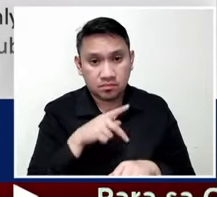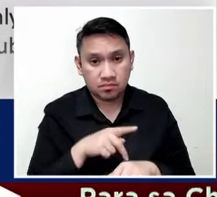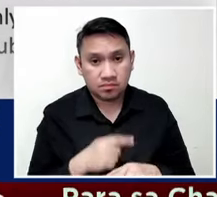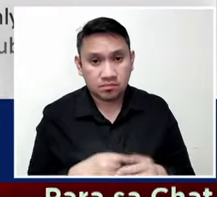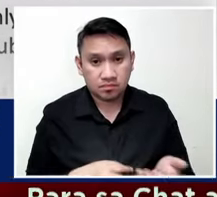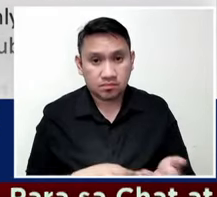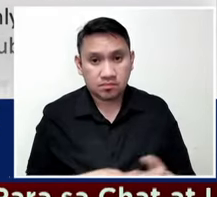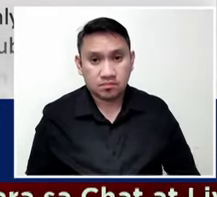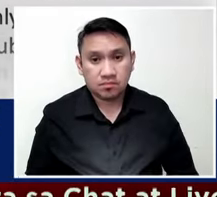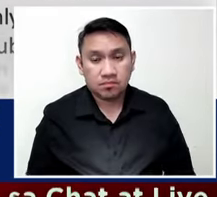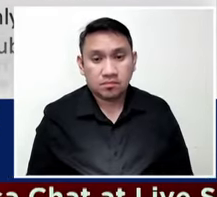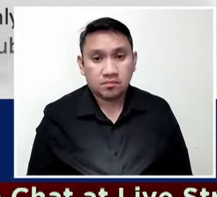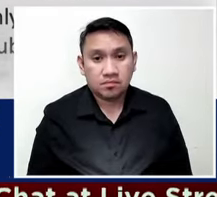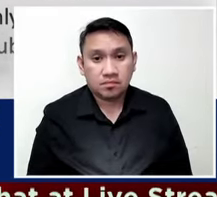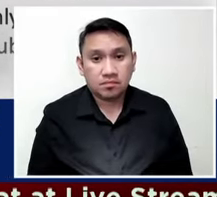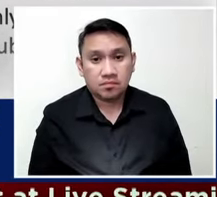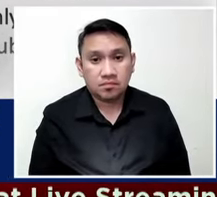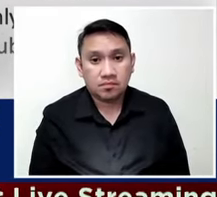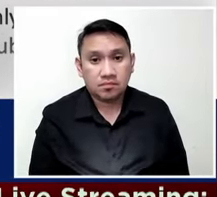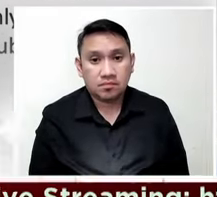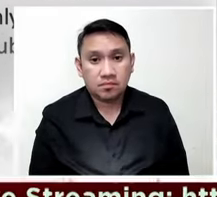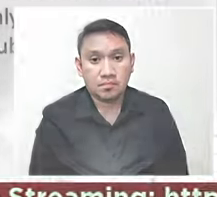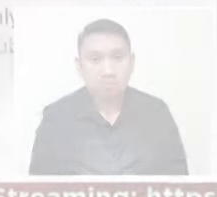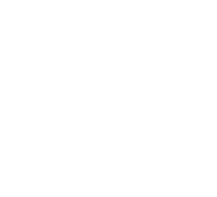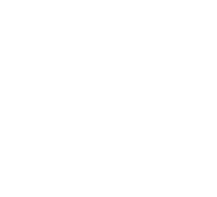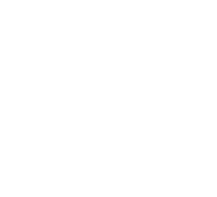Ayalin, ABS-CBN News.